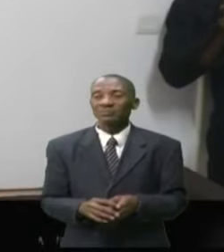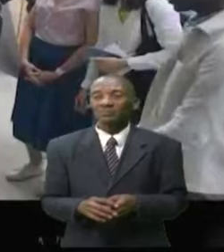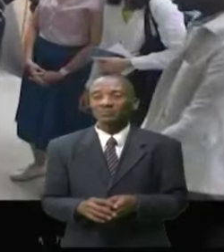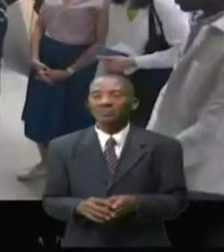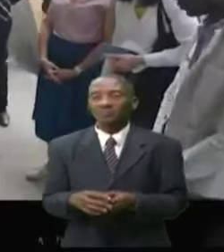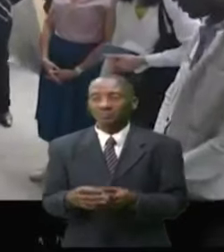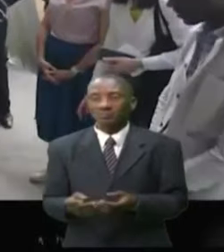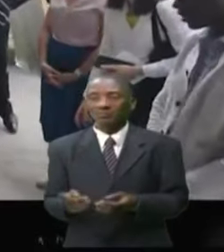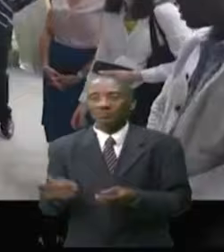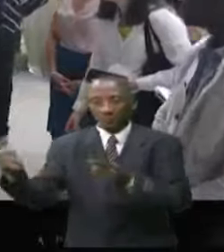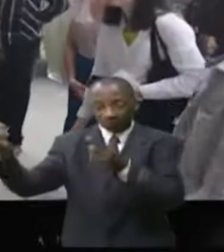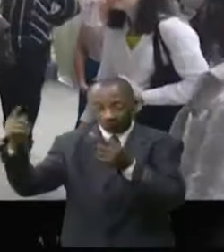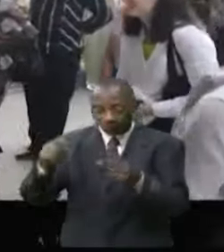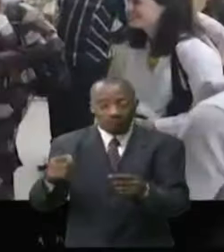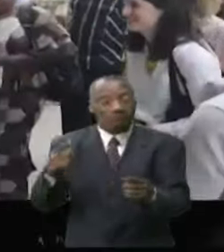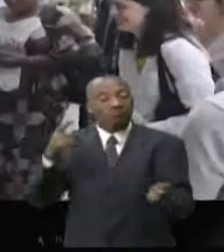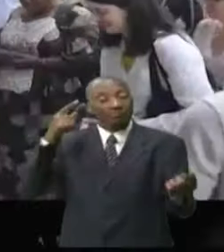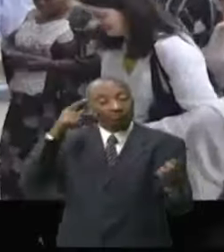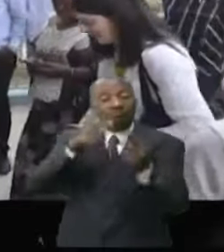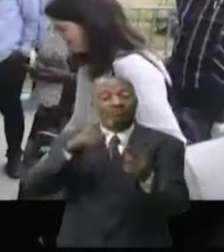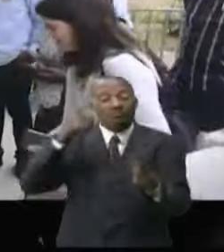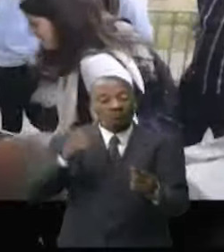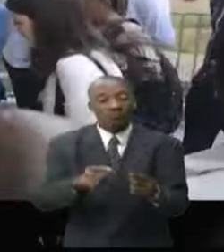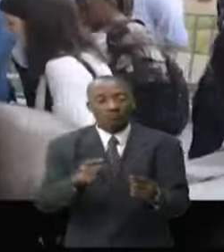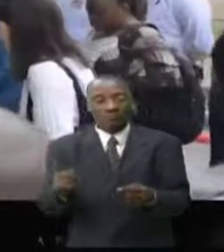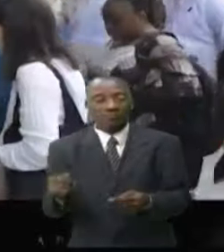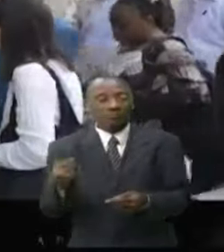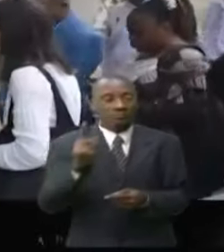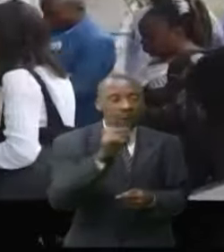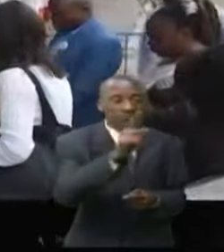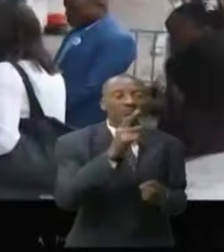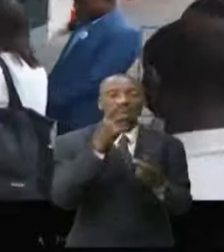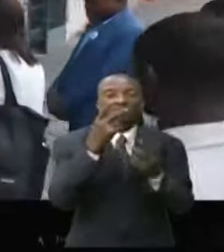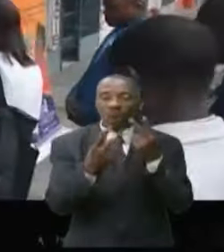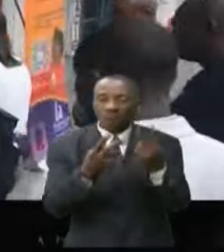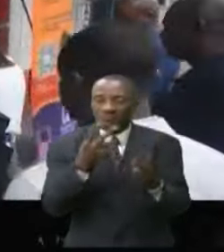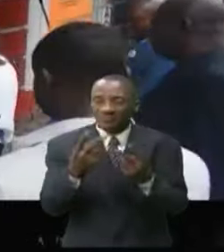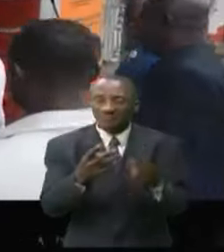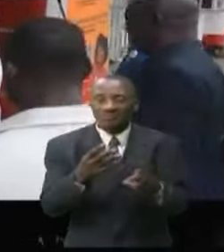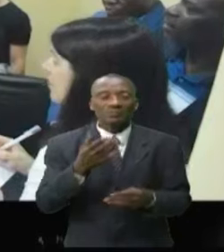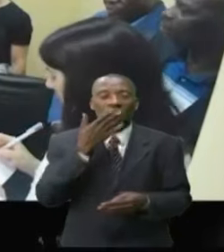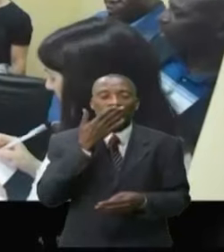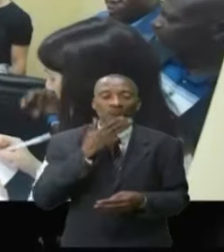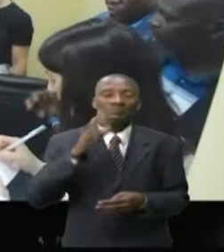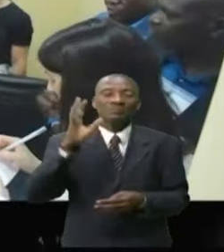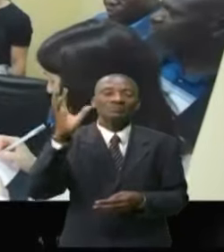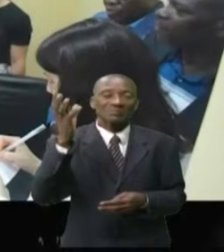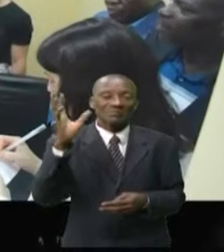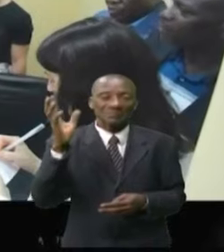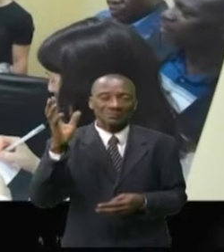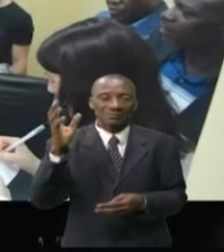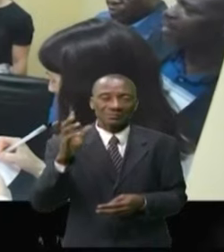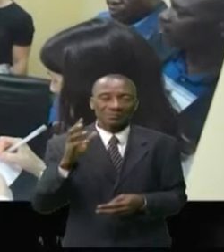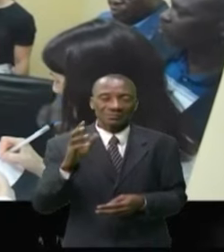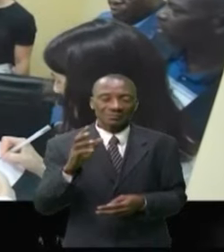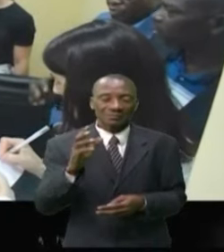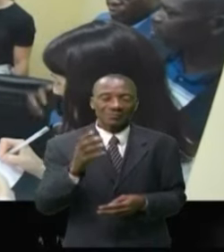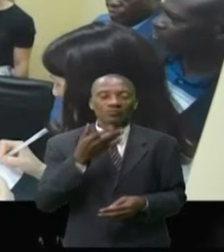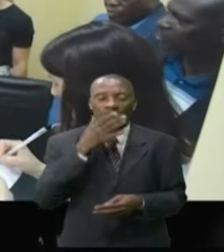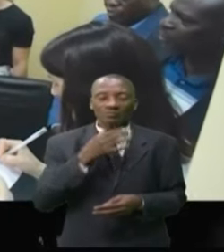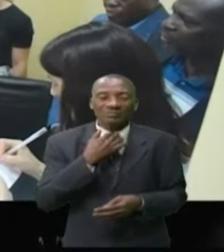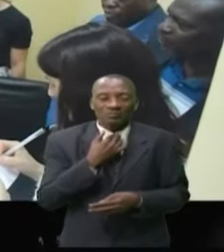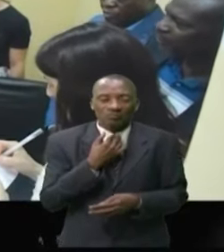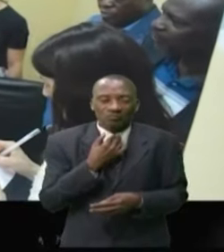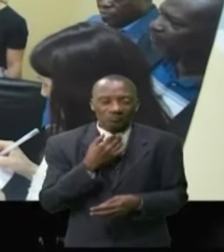aussi à l'accès au soins complet d'avortement centrés sur la femme sans incluer l'accès à l'information l'accès